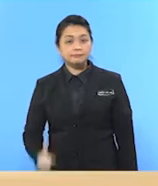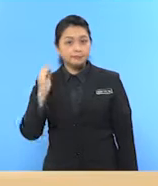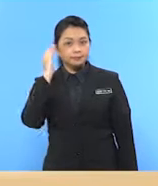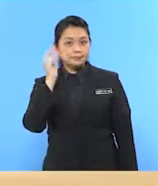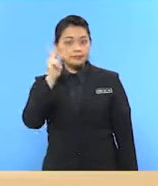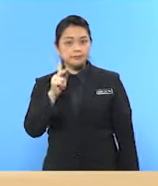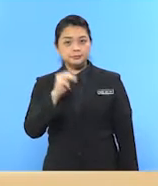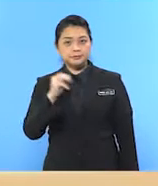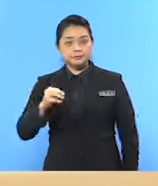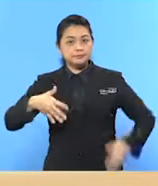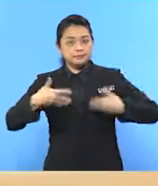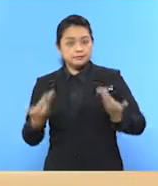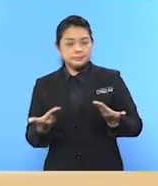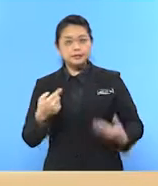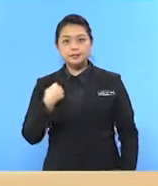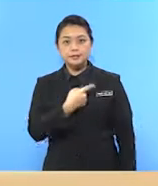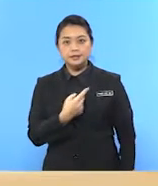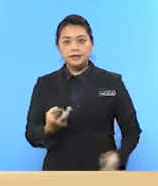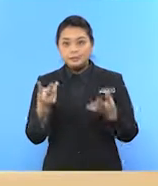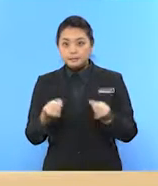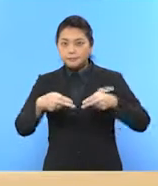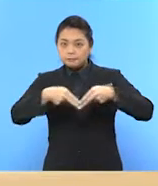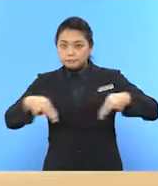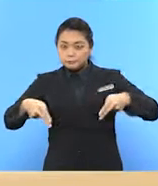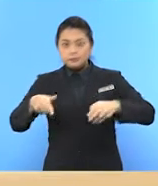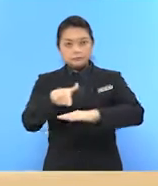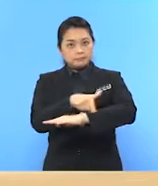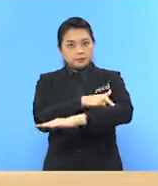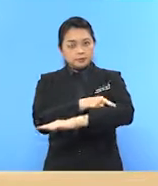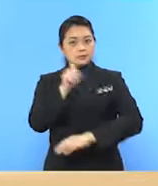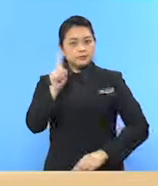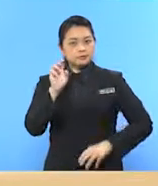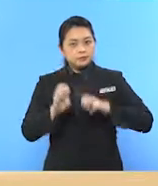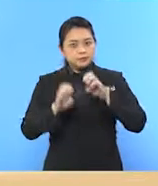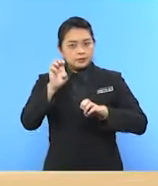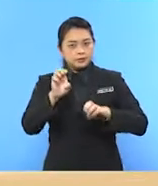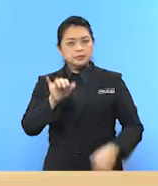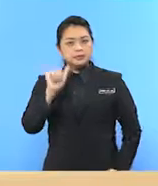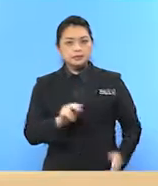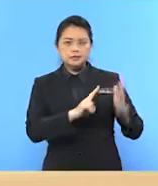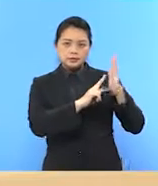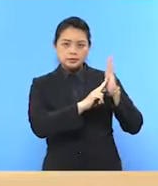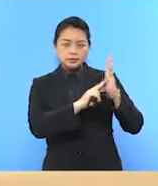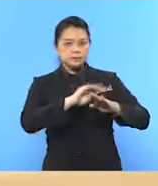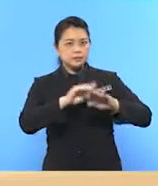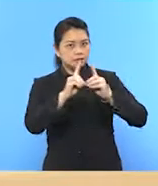Tahukah murid-murid bagaimana kita hendak mengukur panjang satu tangga yang disandarkan pada